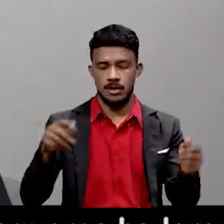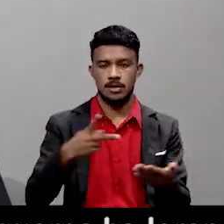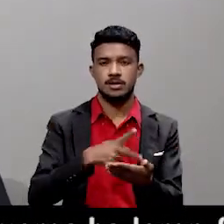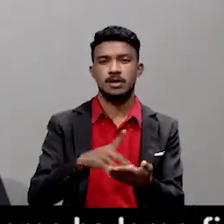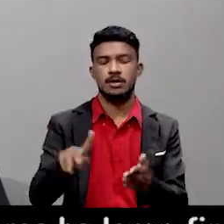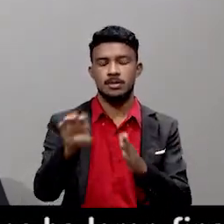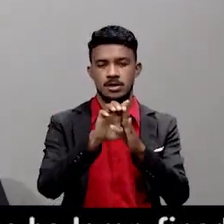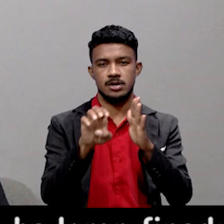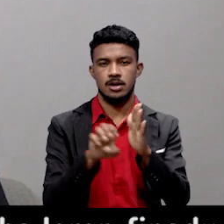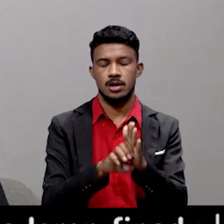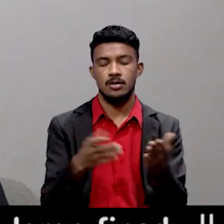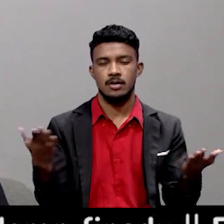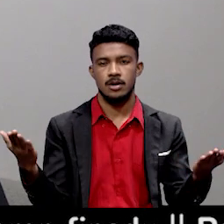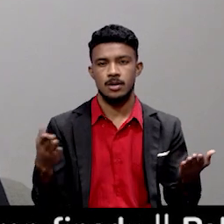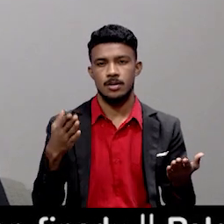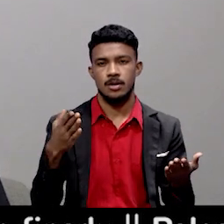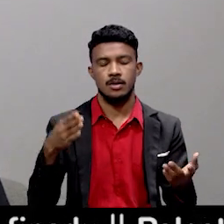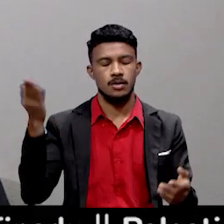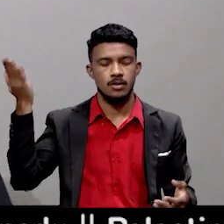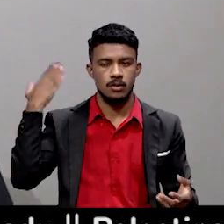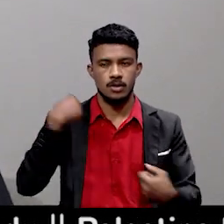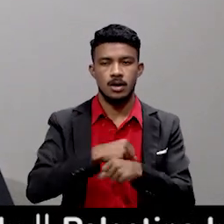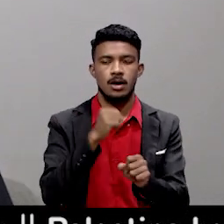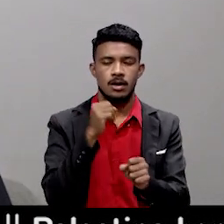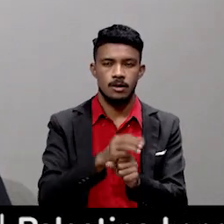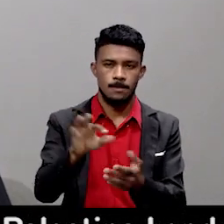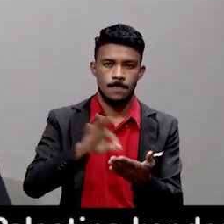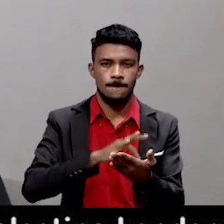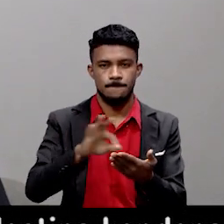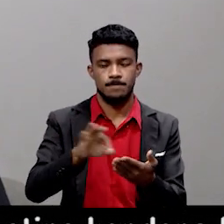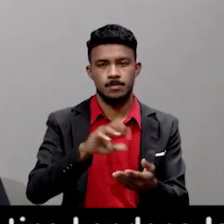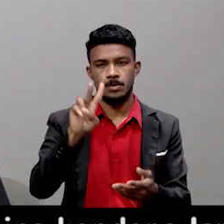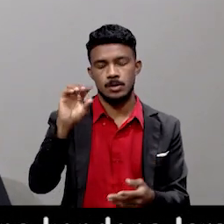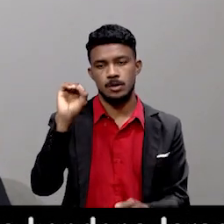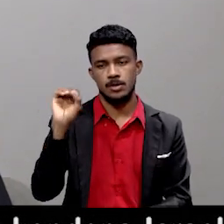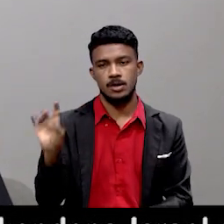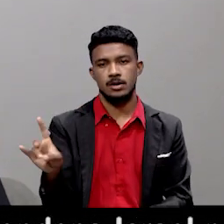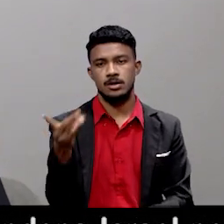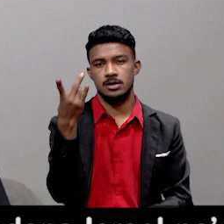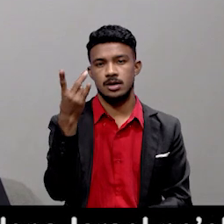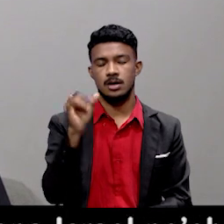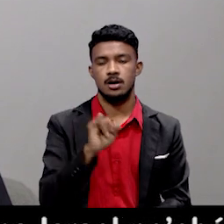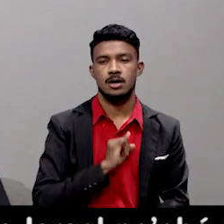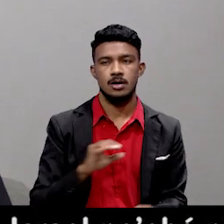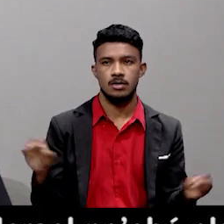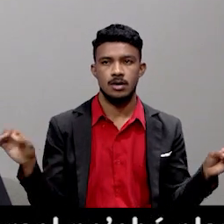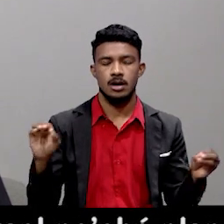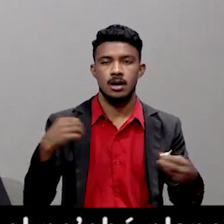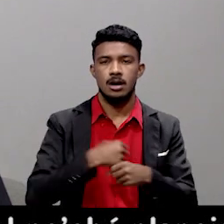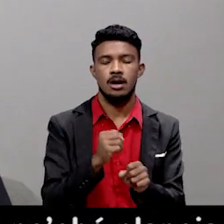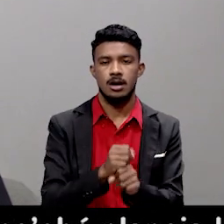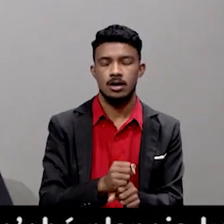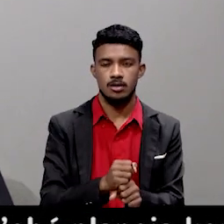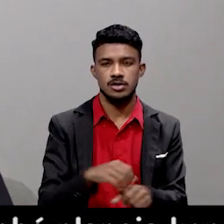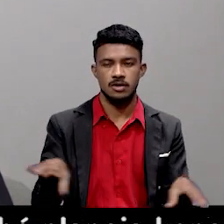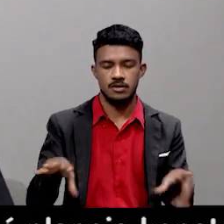bestaru nebe desde hal inisio hal kontrato ni atu 2017 de bema hal la halona kanari ya teres